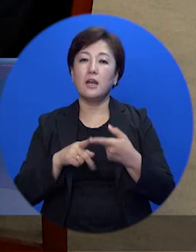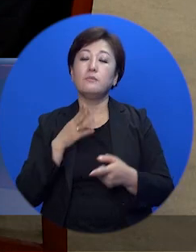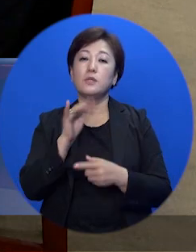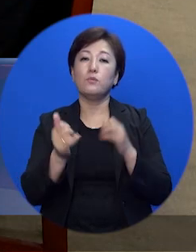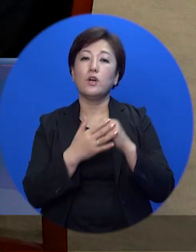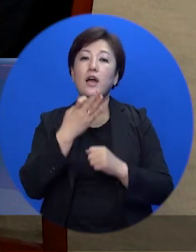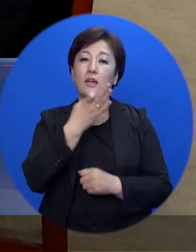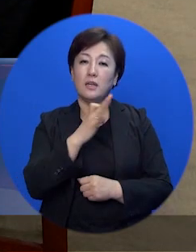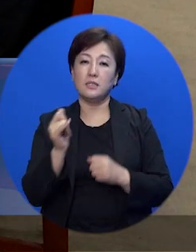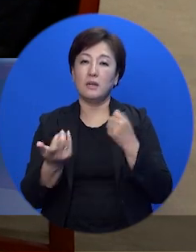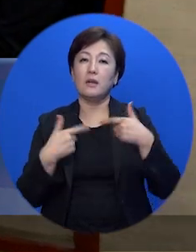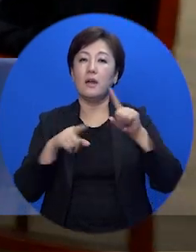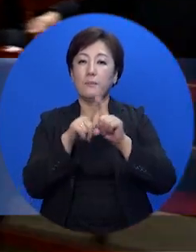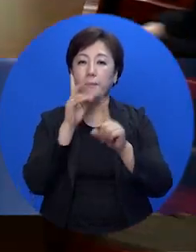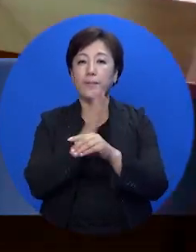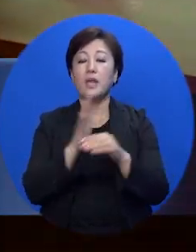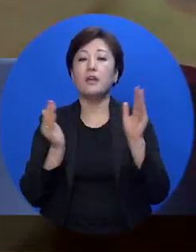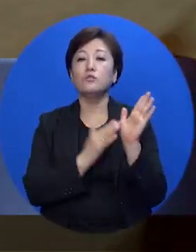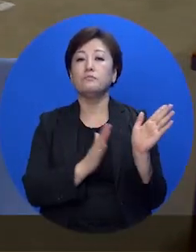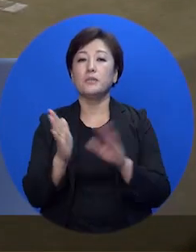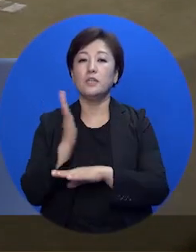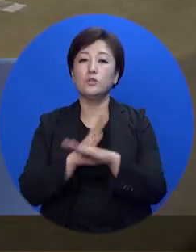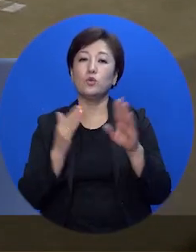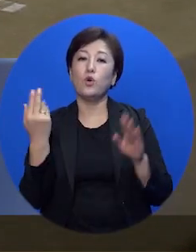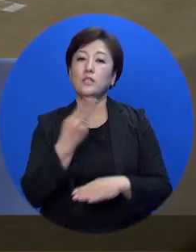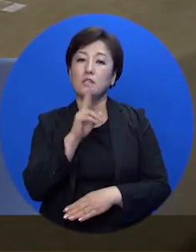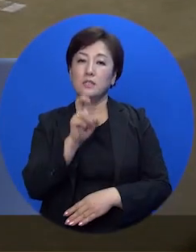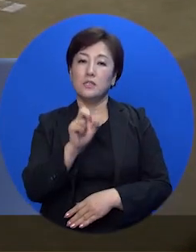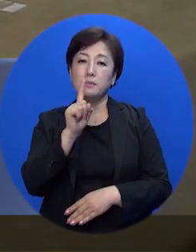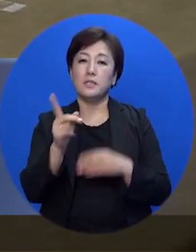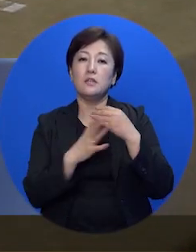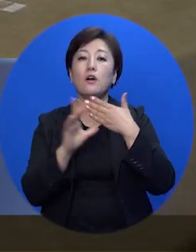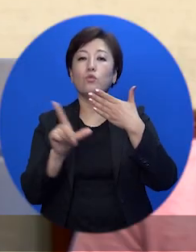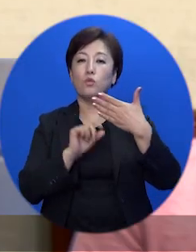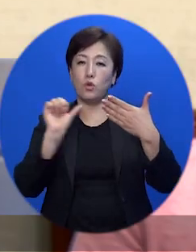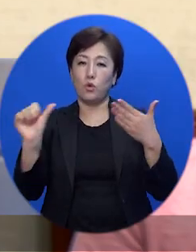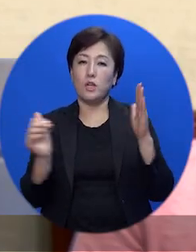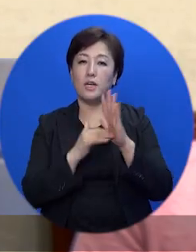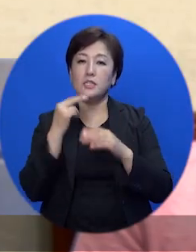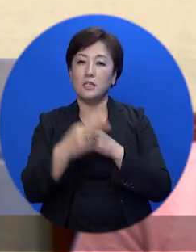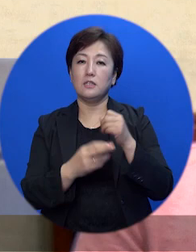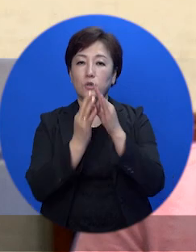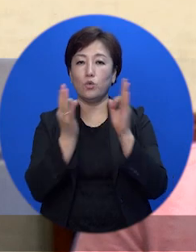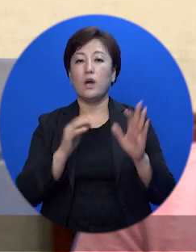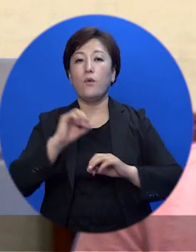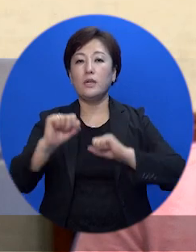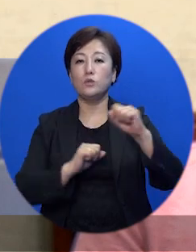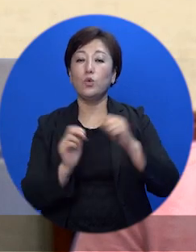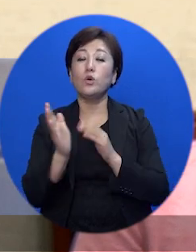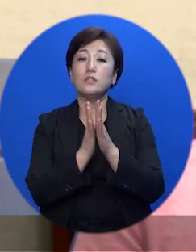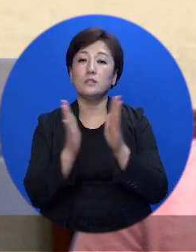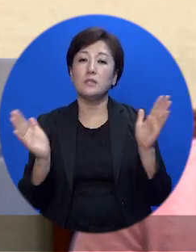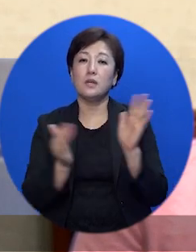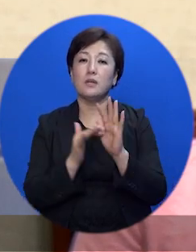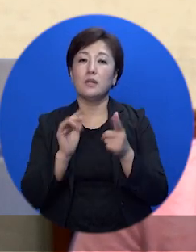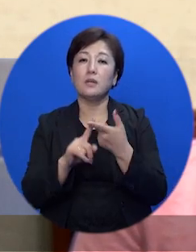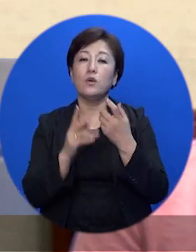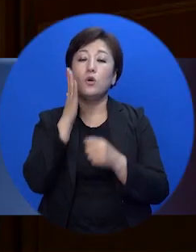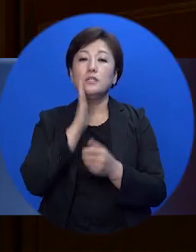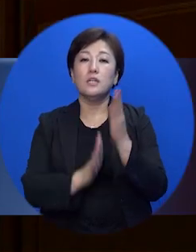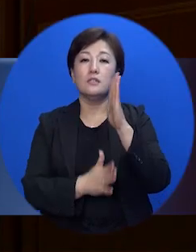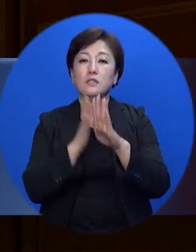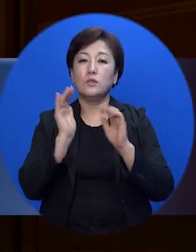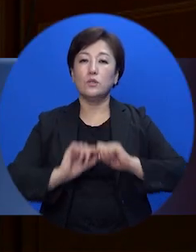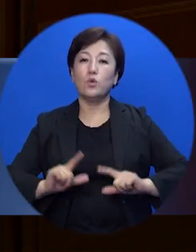전문가 14명으로 구성되어 오는 2021년 9월 5일까지 2년간 활동합니다. 한편